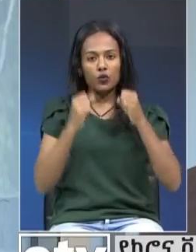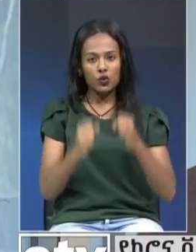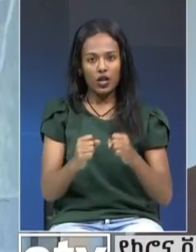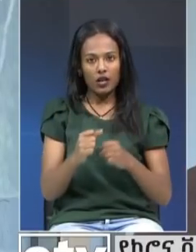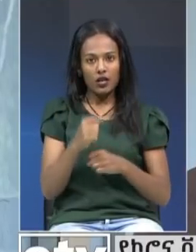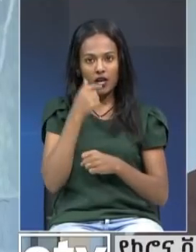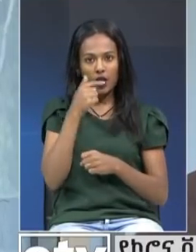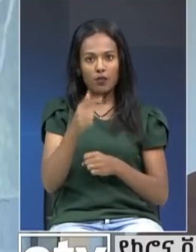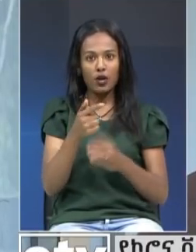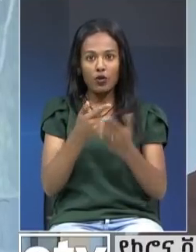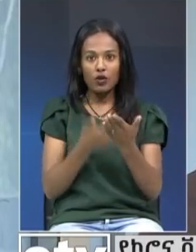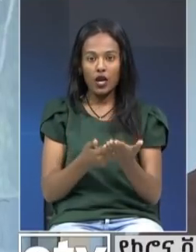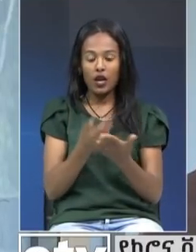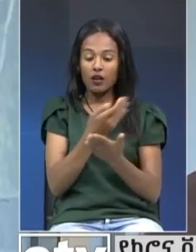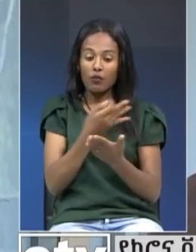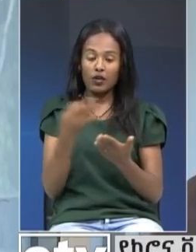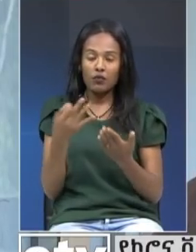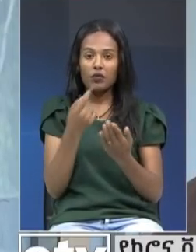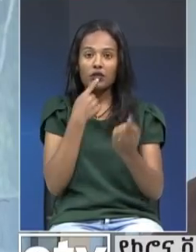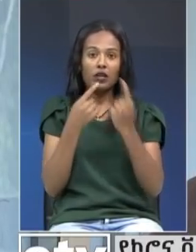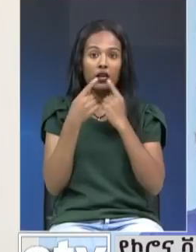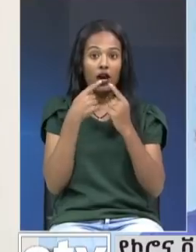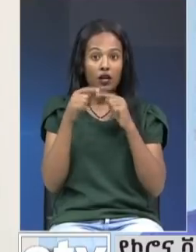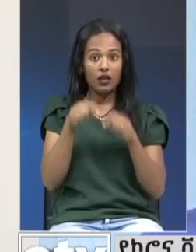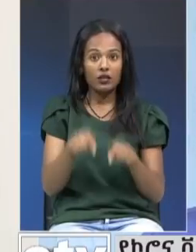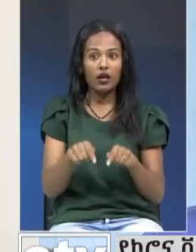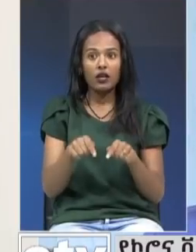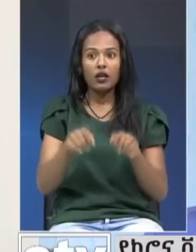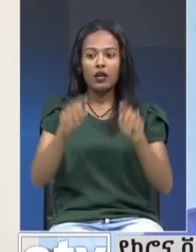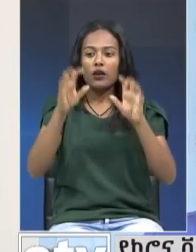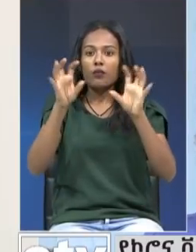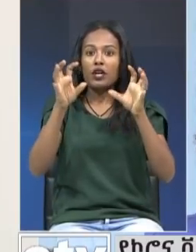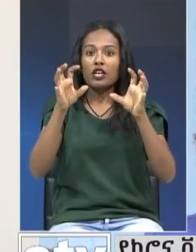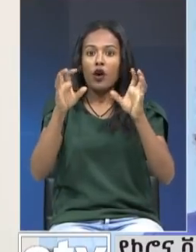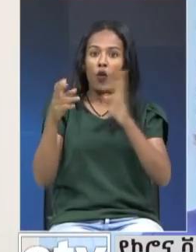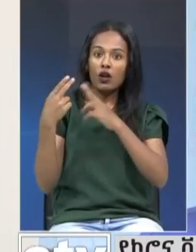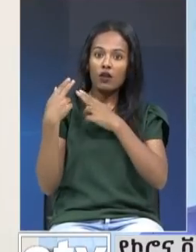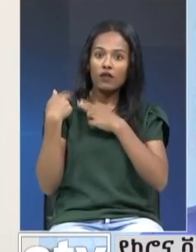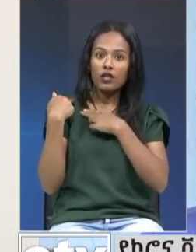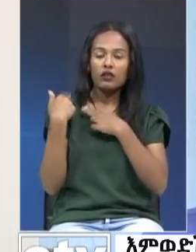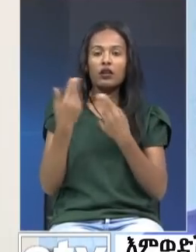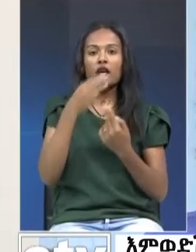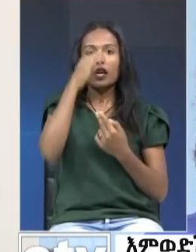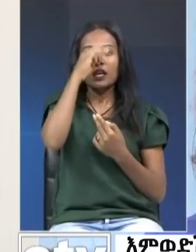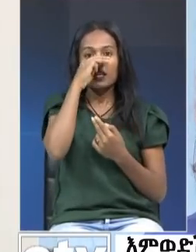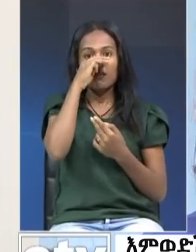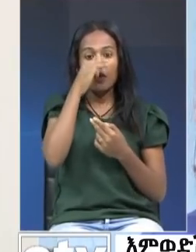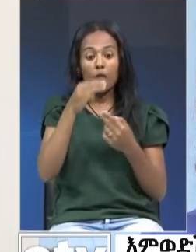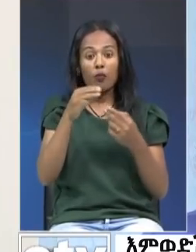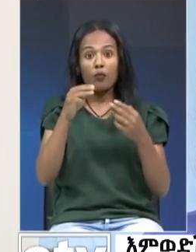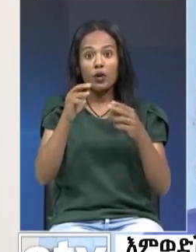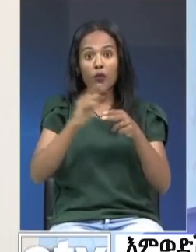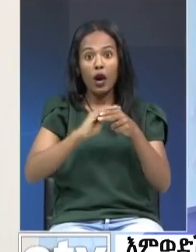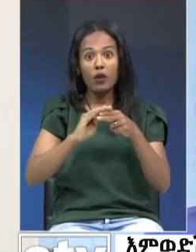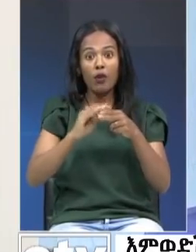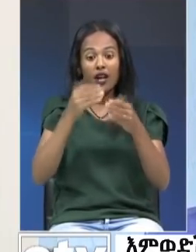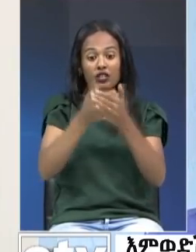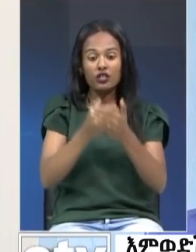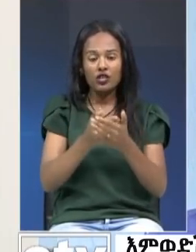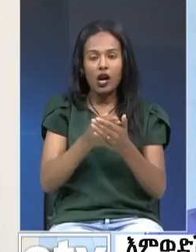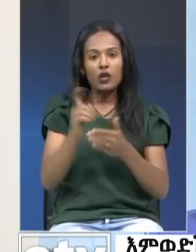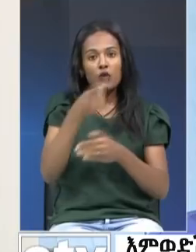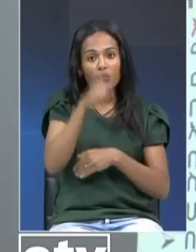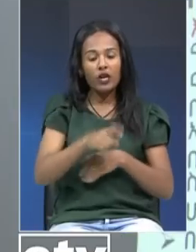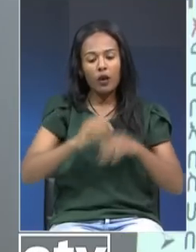የሚለውን ይሄን በደንብ ተነጋግረናል ዛሬ። የሚዲያው ድርሻ የኪነ ጥበባት ባለሙያ ድርሻ ሊሆን የሚገባው ማስተማር